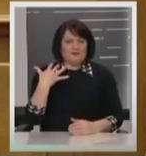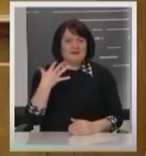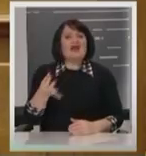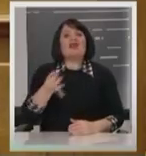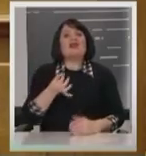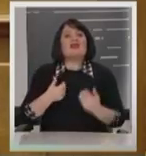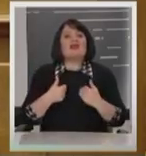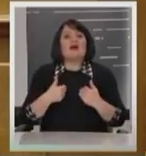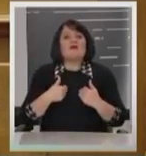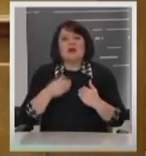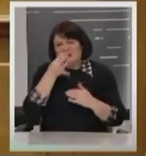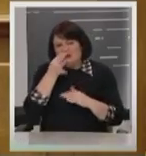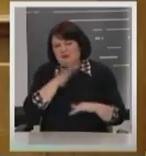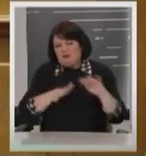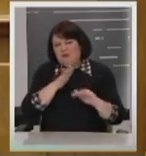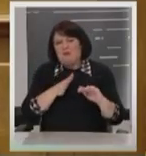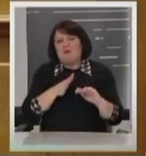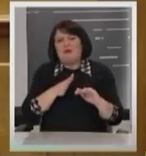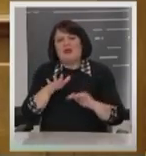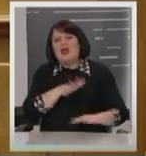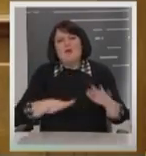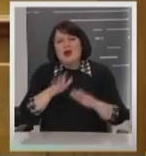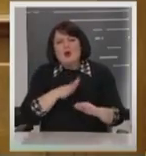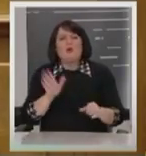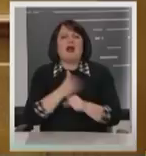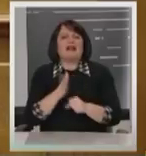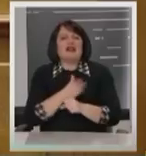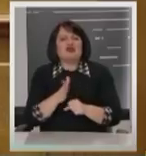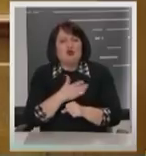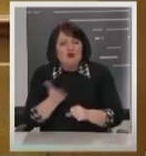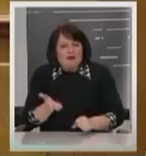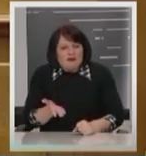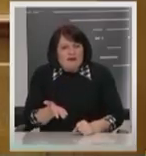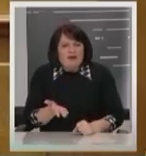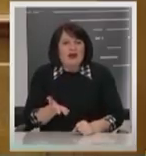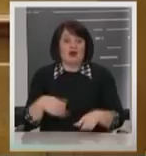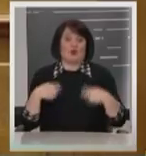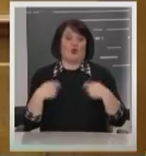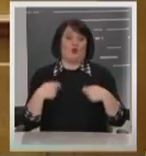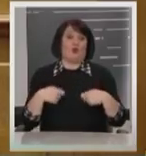χαρακτηρίζοντάς μας διαπλεκόμενους, καταστροφολόγους, ελίτ,